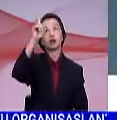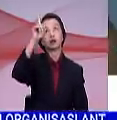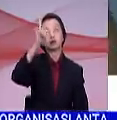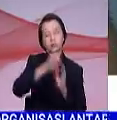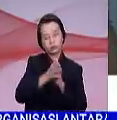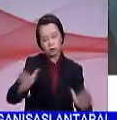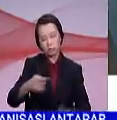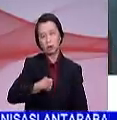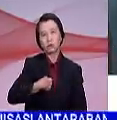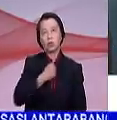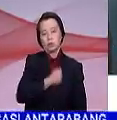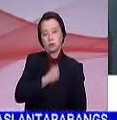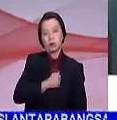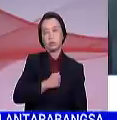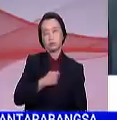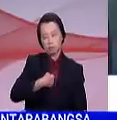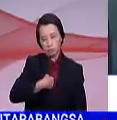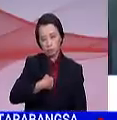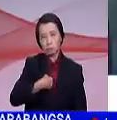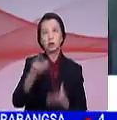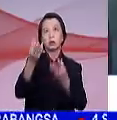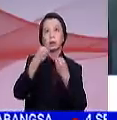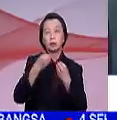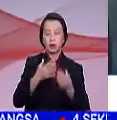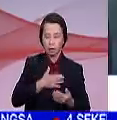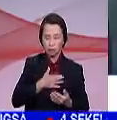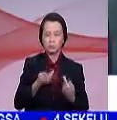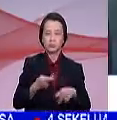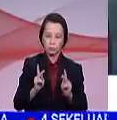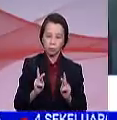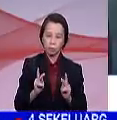selamatkanlah aku, ampunkanlah aku, berilah aku peluang.